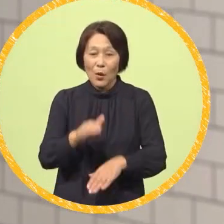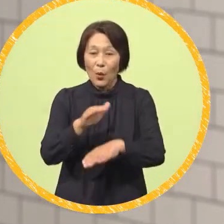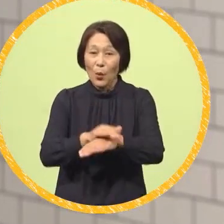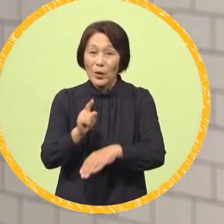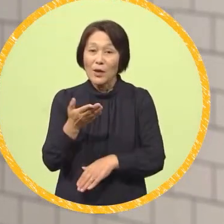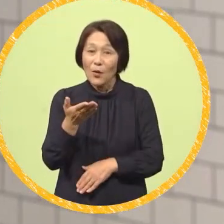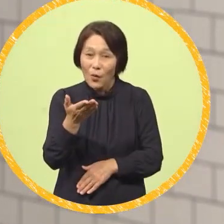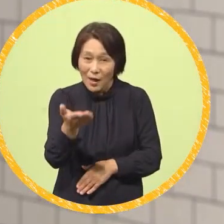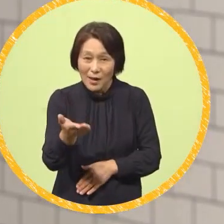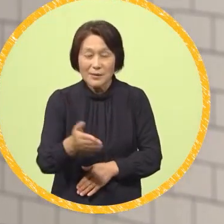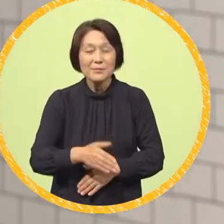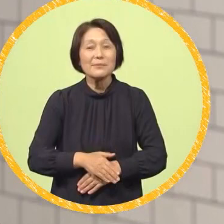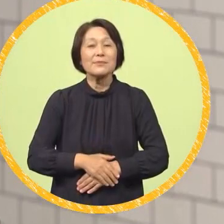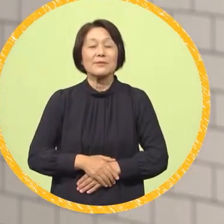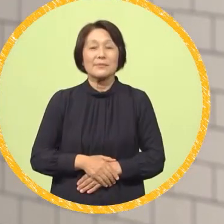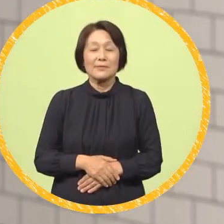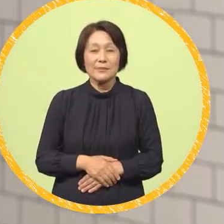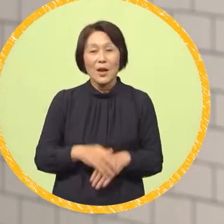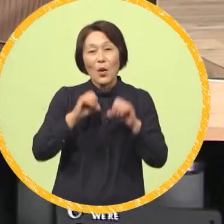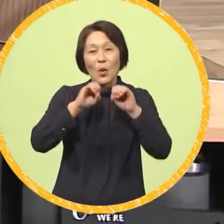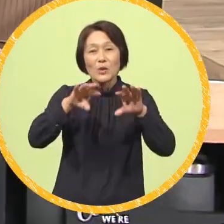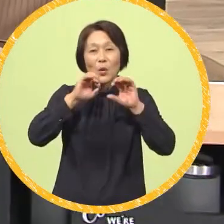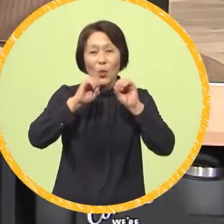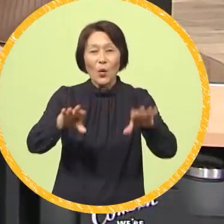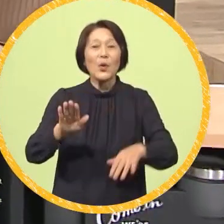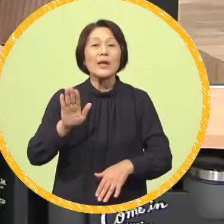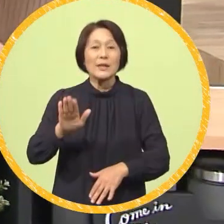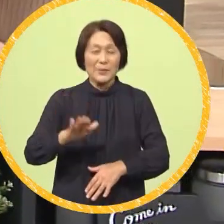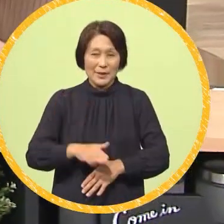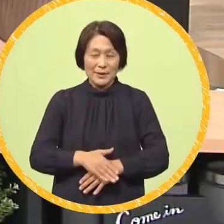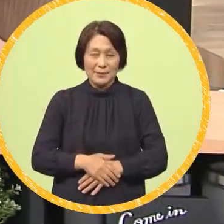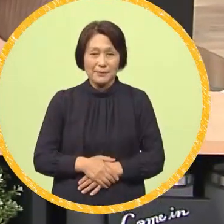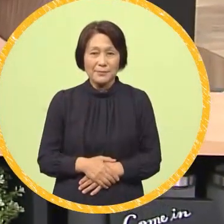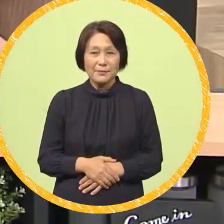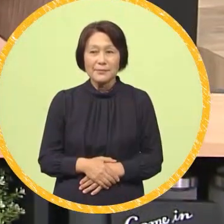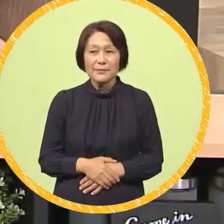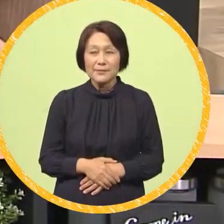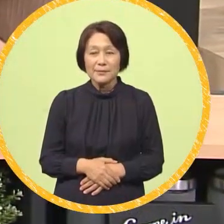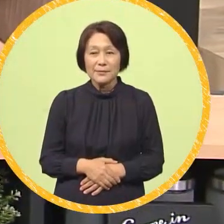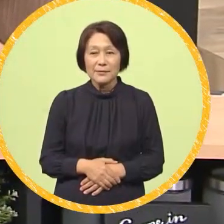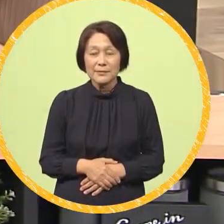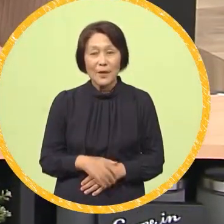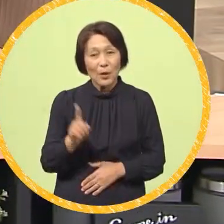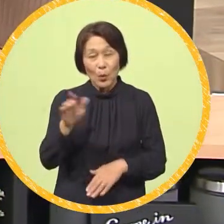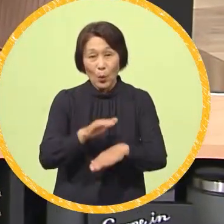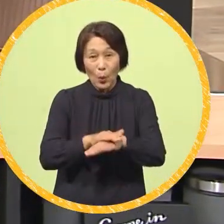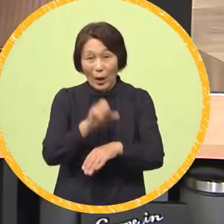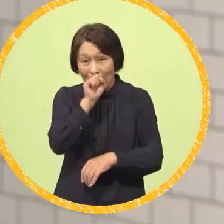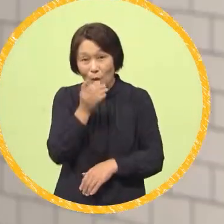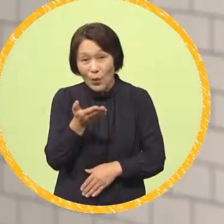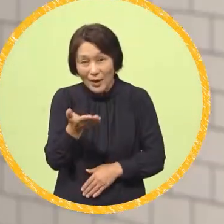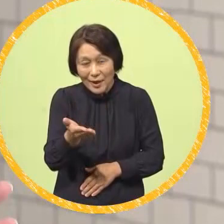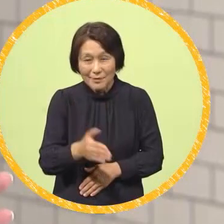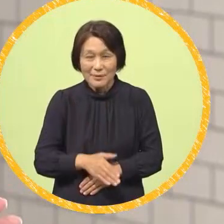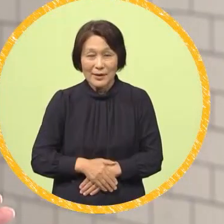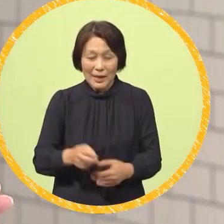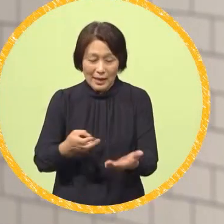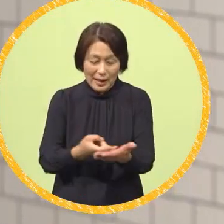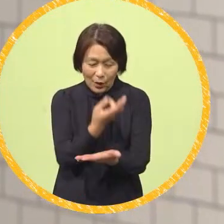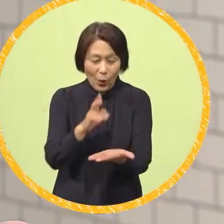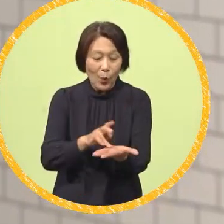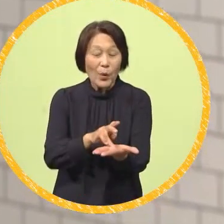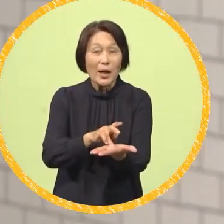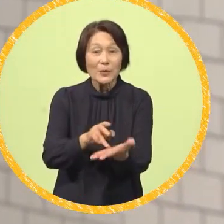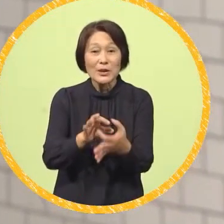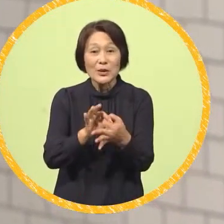か、うん、そのヒントについて特集しています。 なんだろう、なんでしょうね、ねえ、どうしたらいいんだろう、 はい、まずはその違法薬物